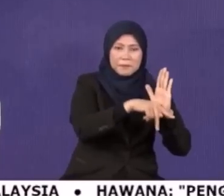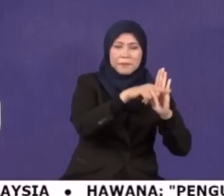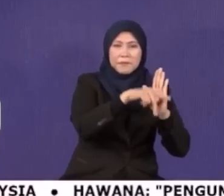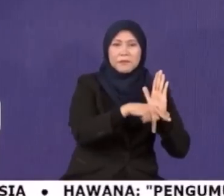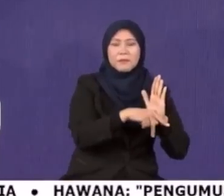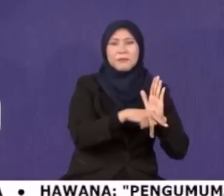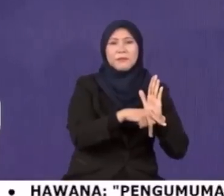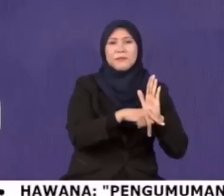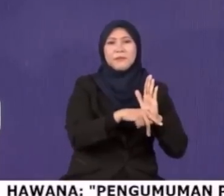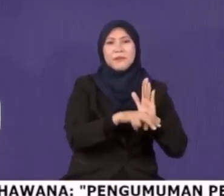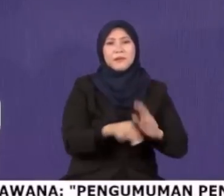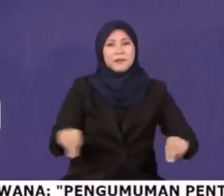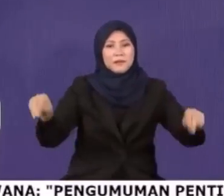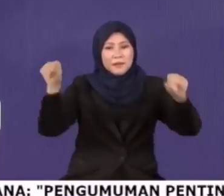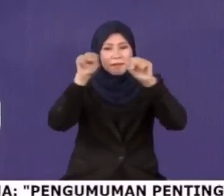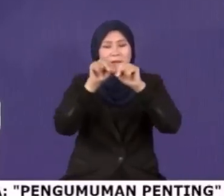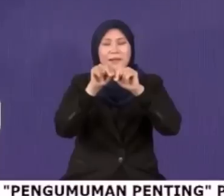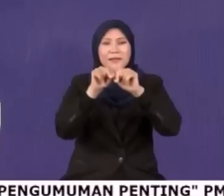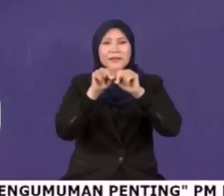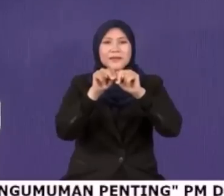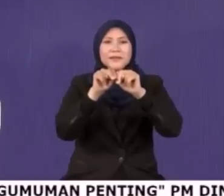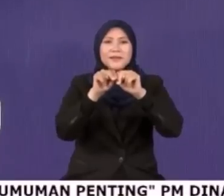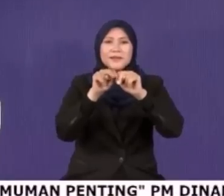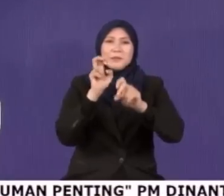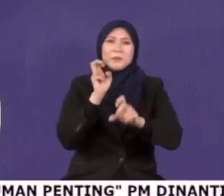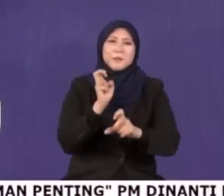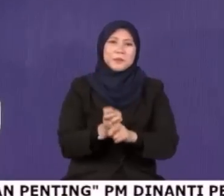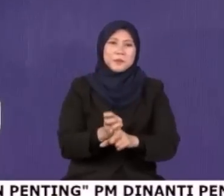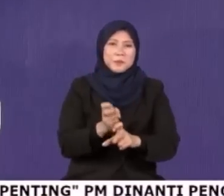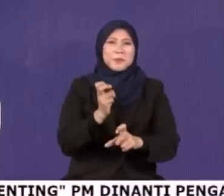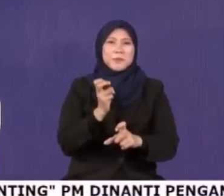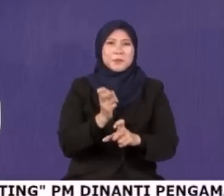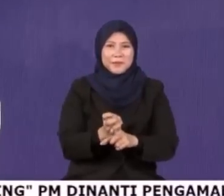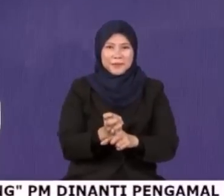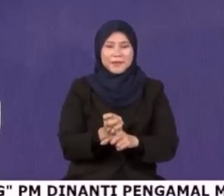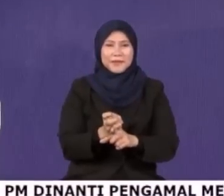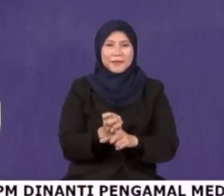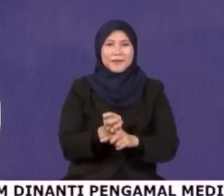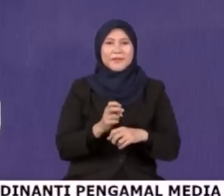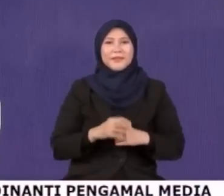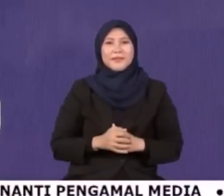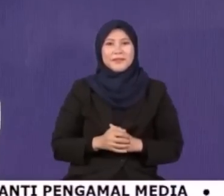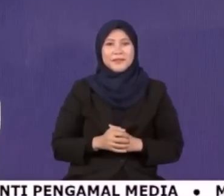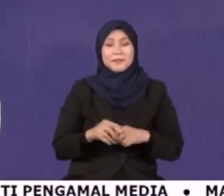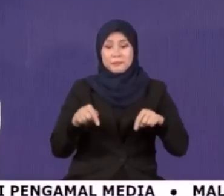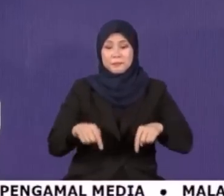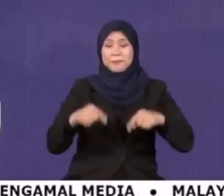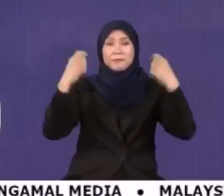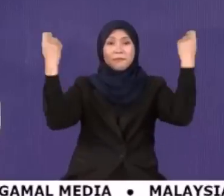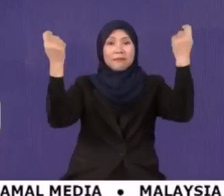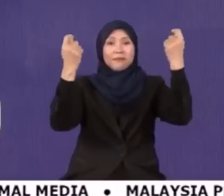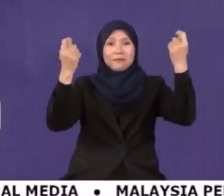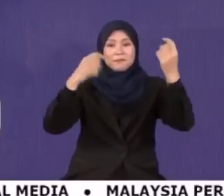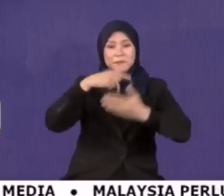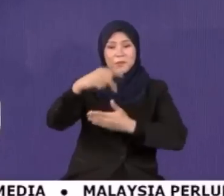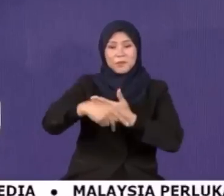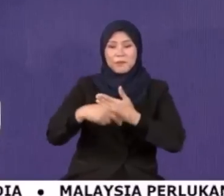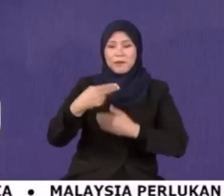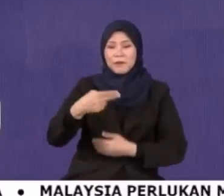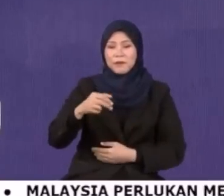tidak semestinya mudah jadi acara seperti hewan ini harus